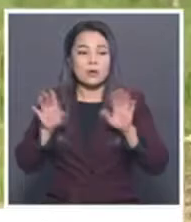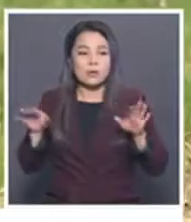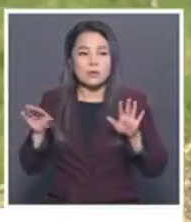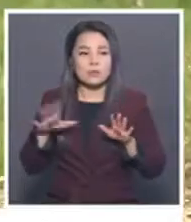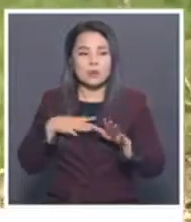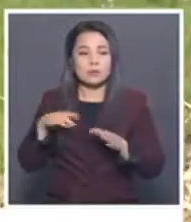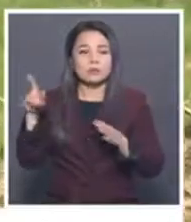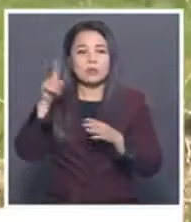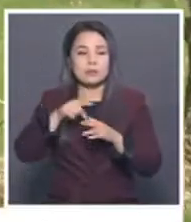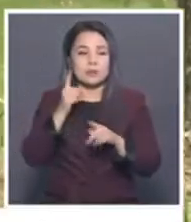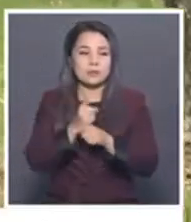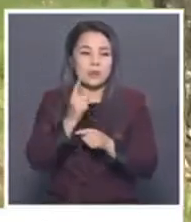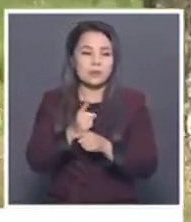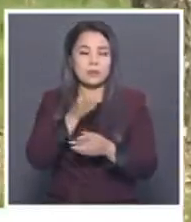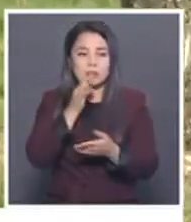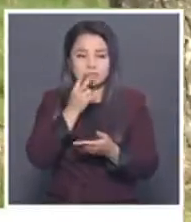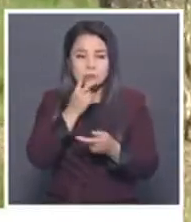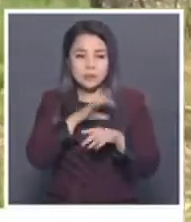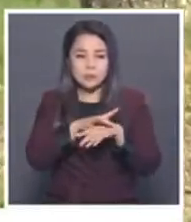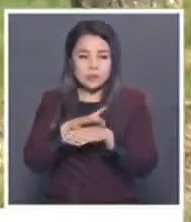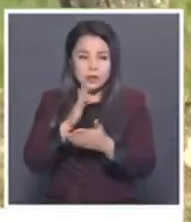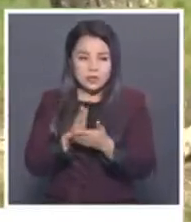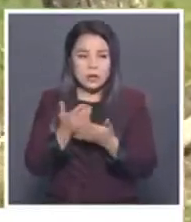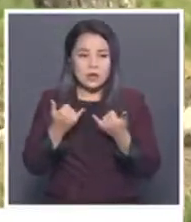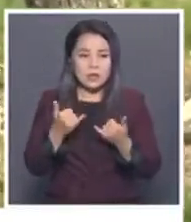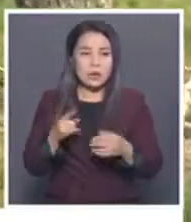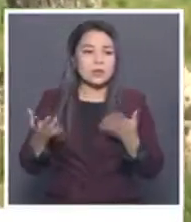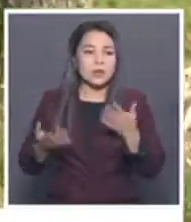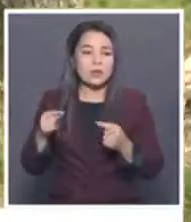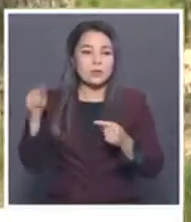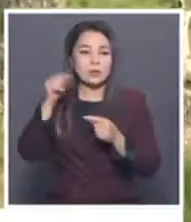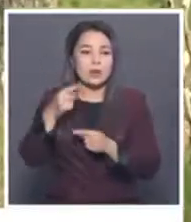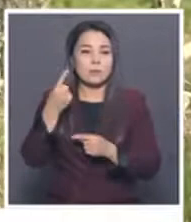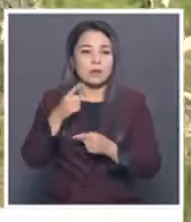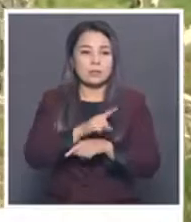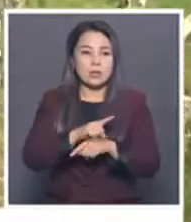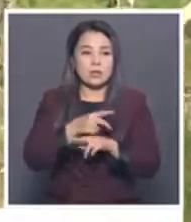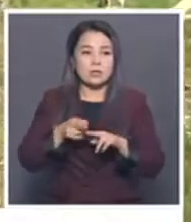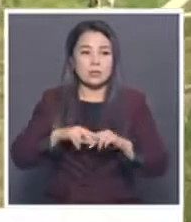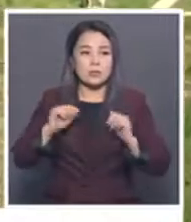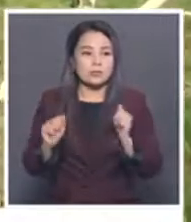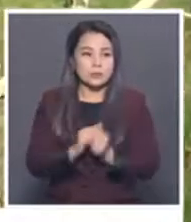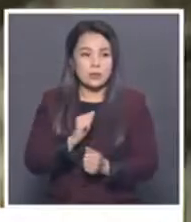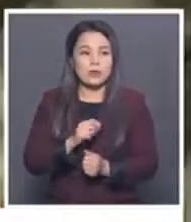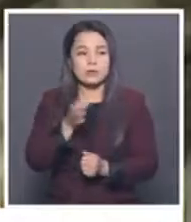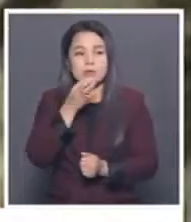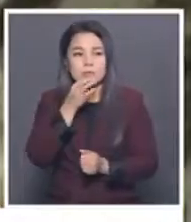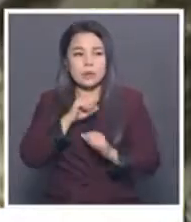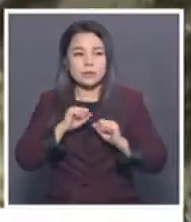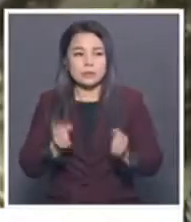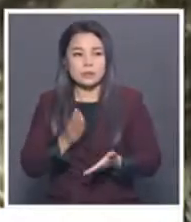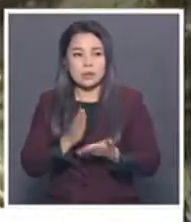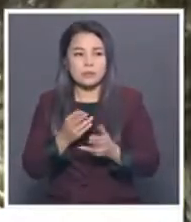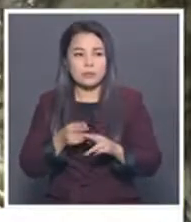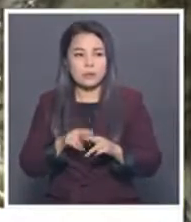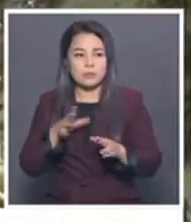алуға тырысамыз ұяға. Және де қонбаса бір сағаттай ұясы суиды, жұмыртқасы суиды. Қорық